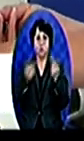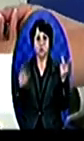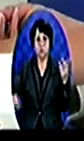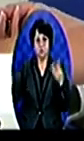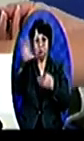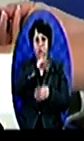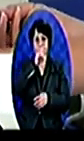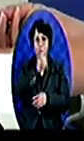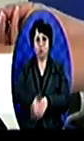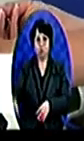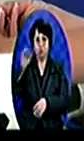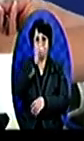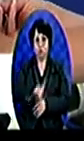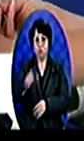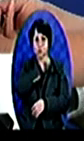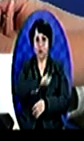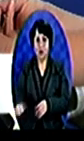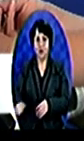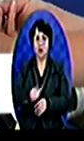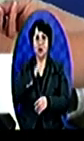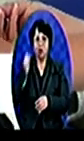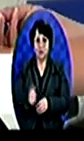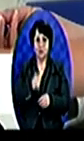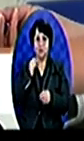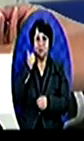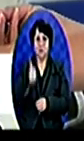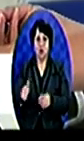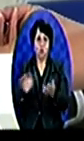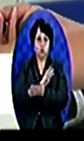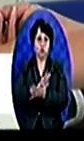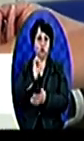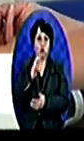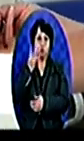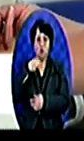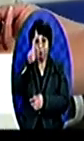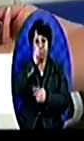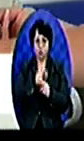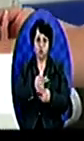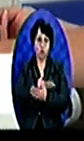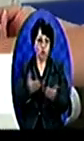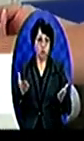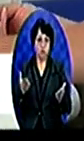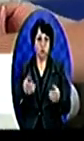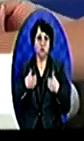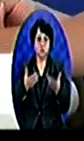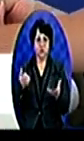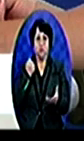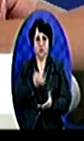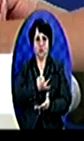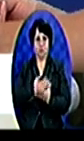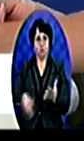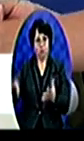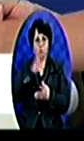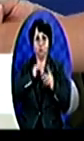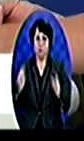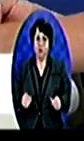бүх хүнд үүд хаалгаа нээлттэй байж чанартай, шуурхай, ёсоотой эмнэлгийн тусламж үйлчилгээ үзүүлнэ гэдэгт гүнэ итгэж байна. Бүх хүнд баяр хүргэж байна.